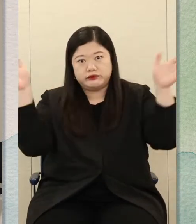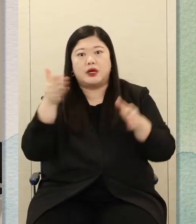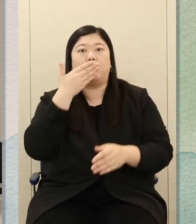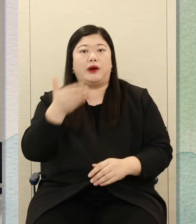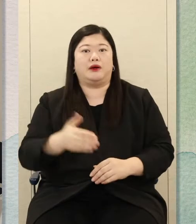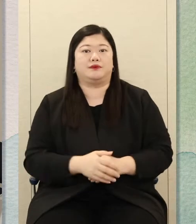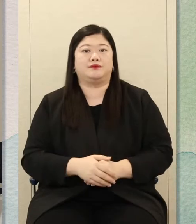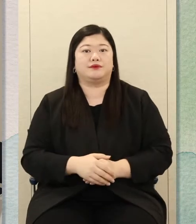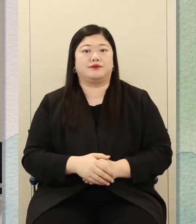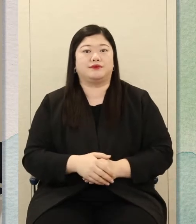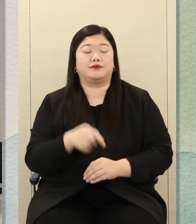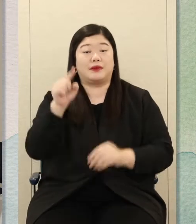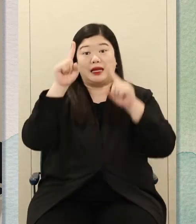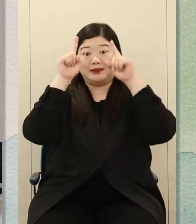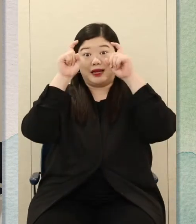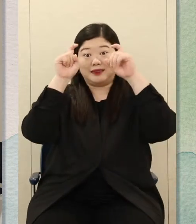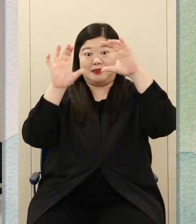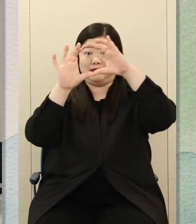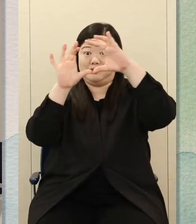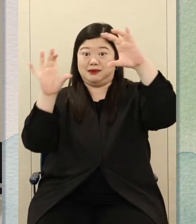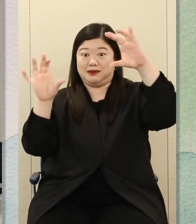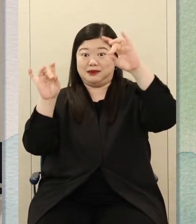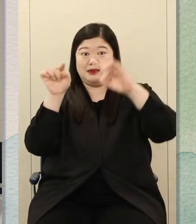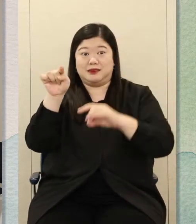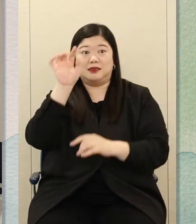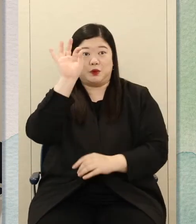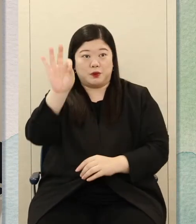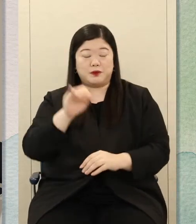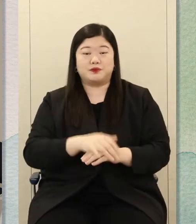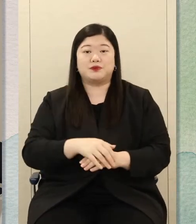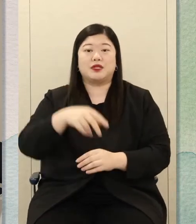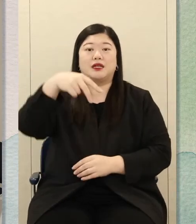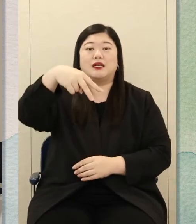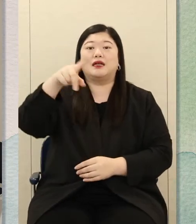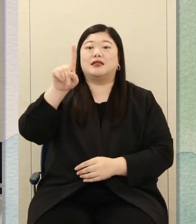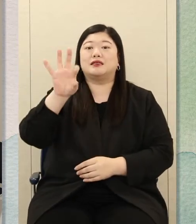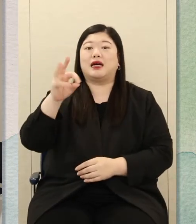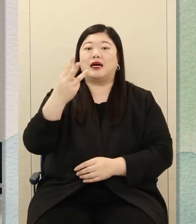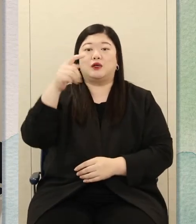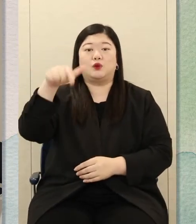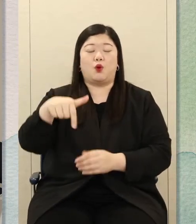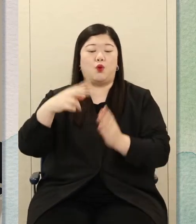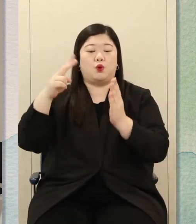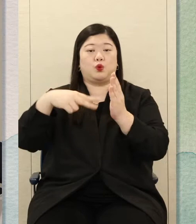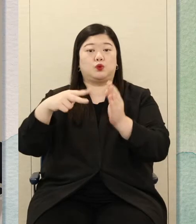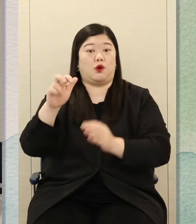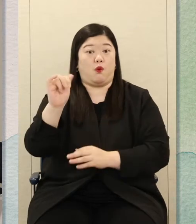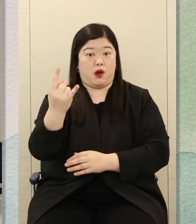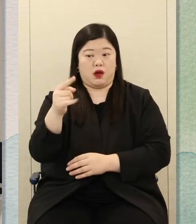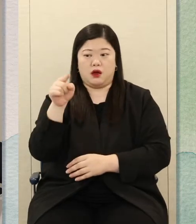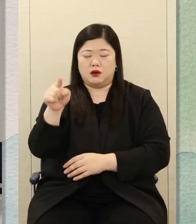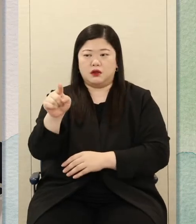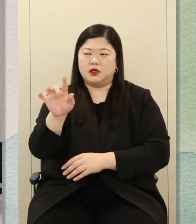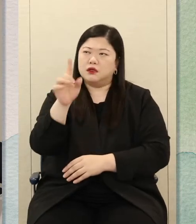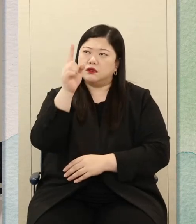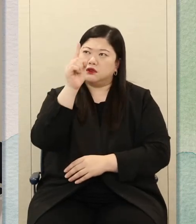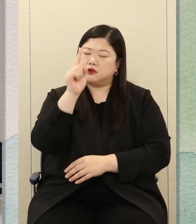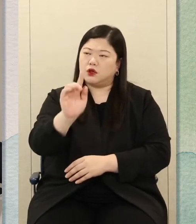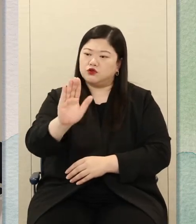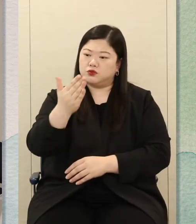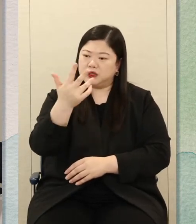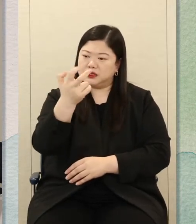저 오른쪽에 있는 분들이 상록 독서회라고 1978년부터 지금까지 계속하고